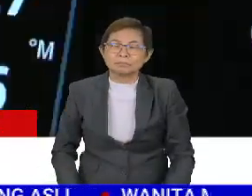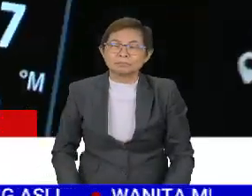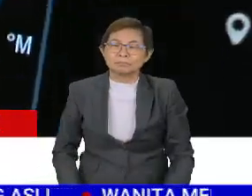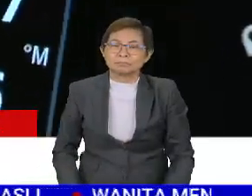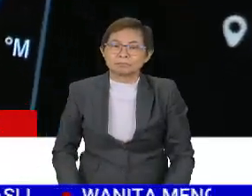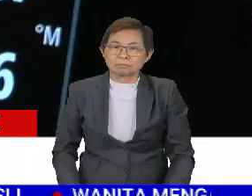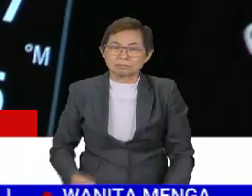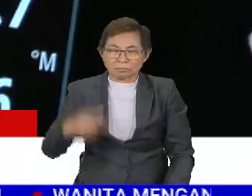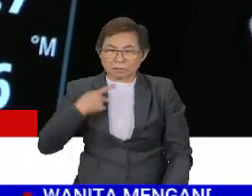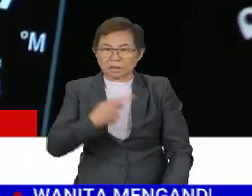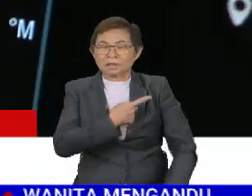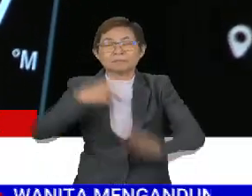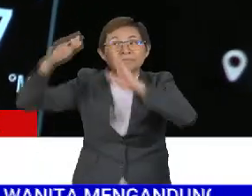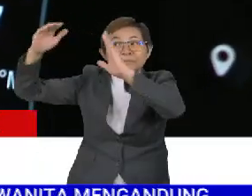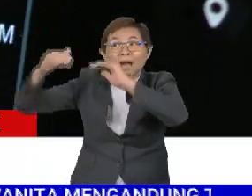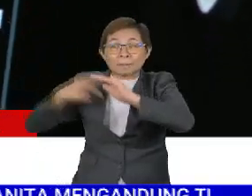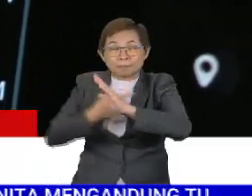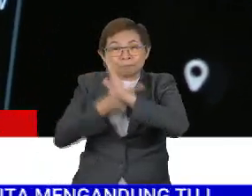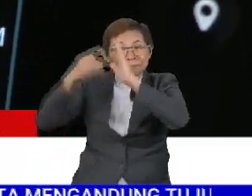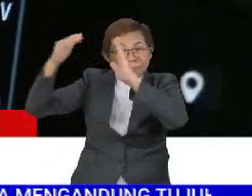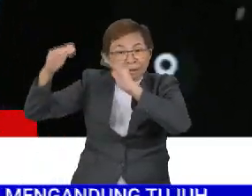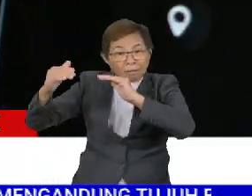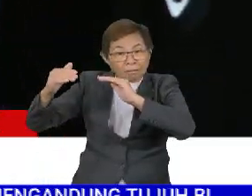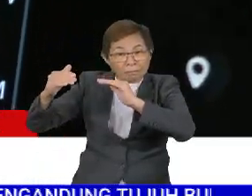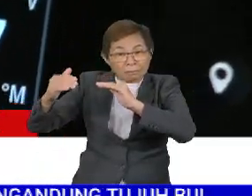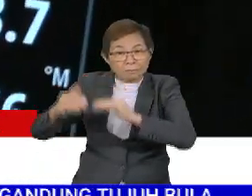perkara ini kita harapkan akan dapat